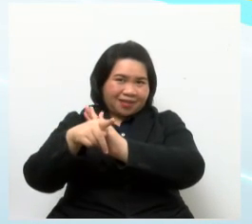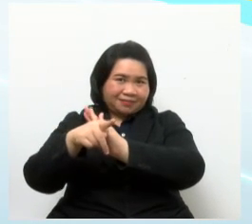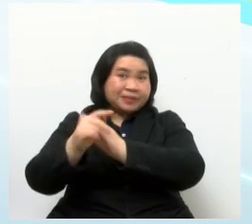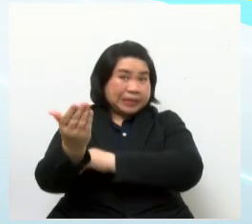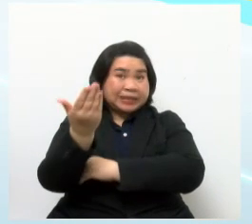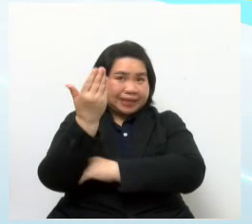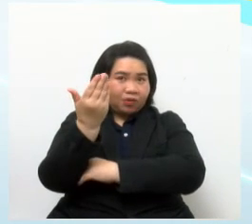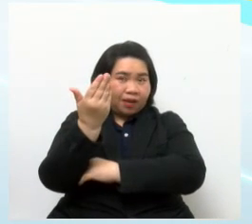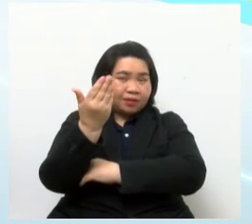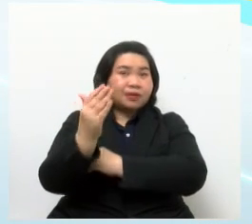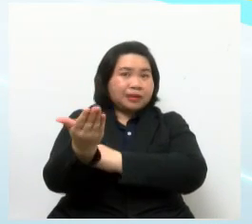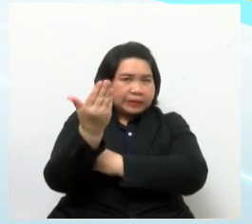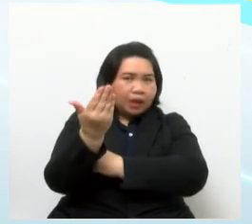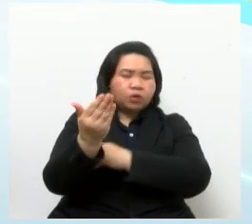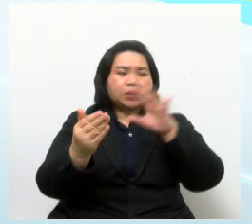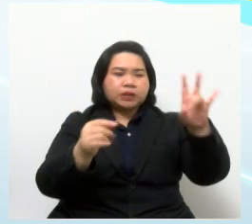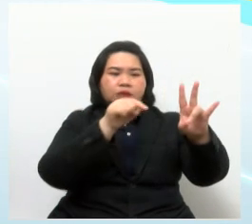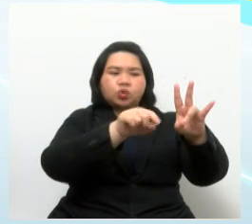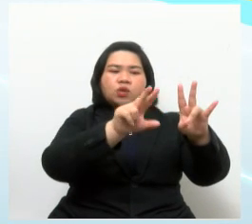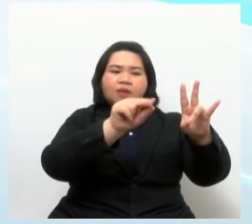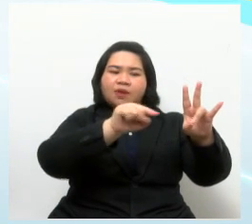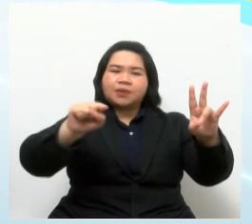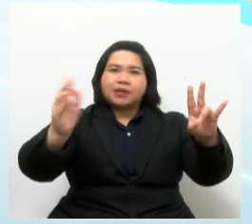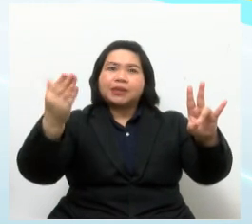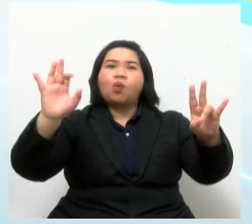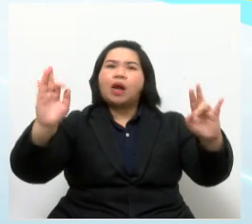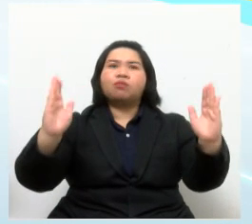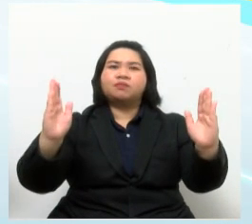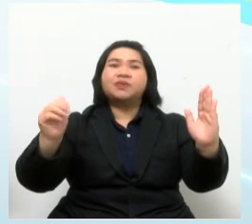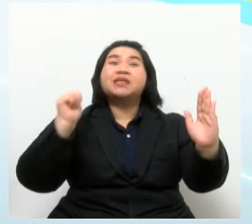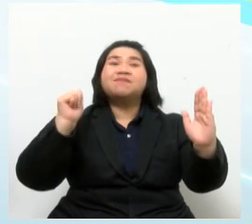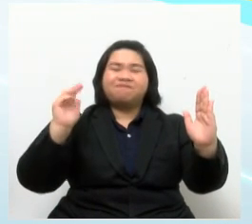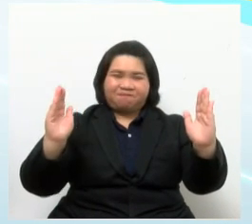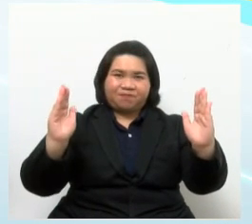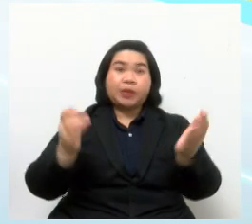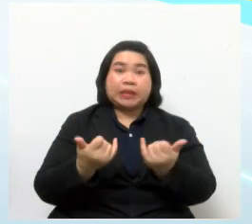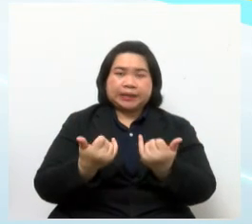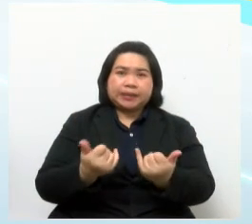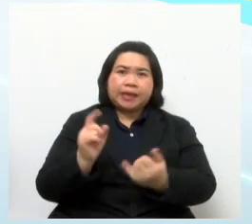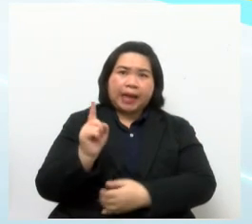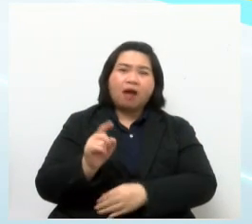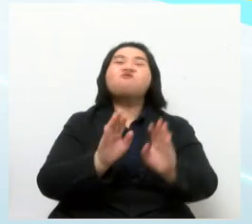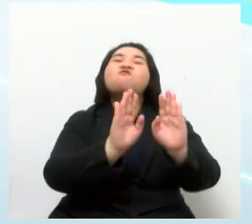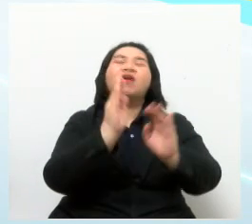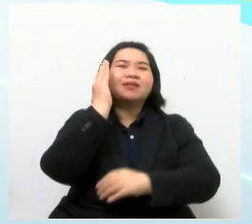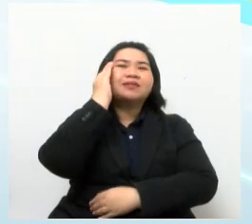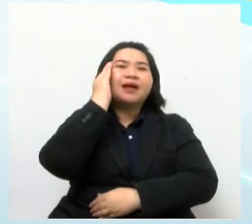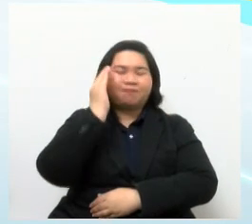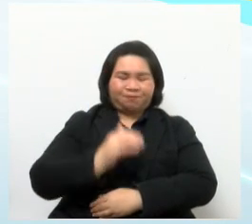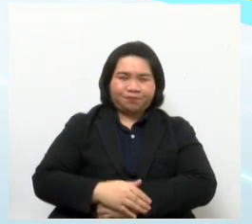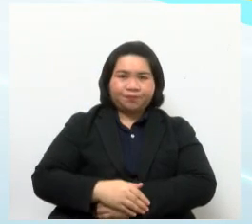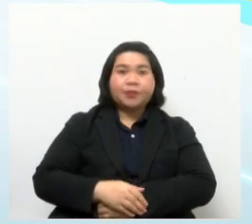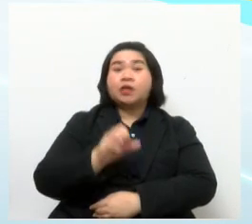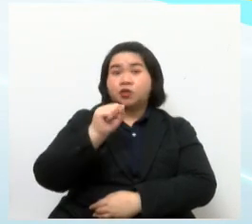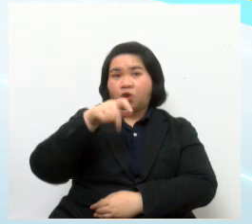านะคะวันพฤหัสตอนเช้า 7:30 ถึง 9:00 เหมือนเดิมนะคะเพราะฉะนั้นแล้วแจ้งกันไว้ก่อนนะคะแล้วเดี๋ยวทางสป